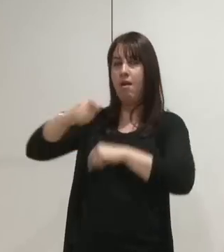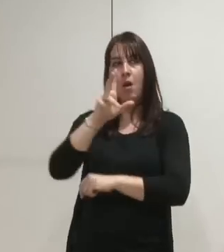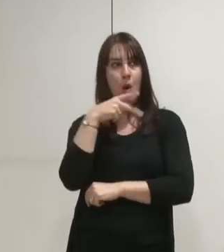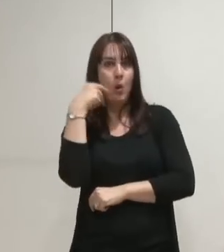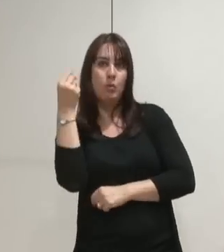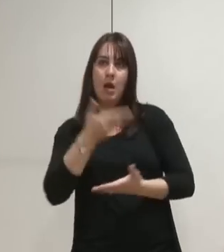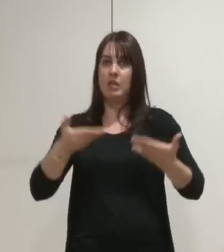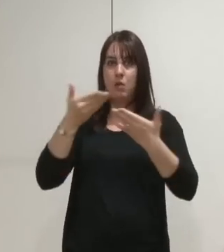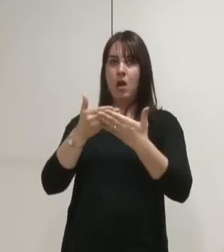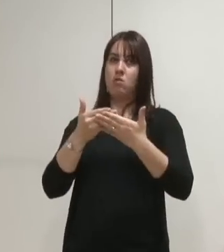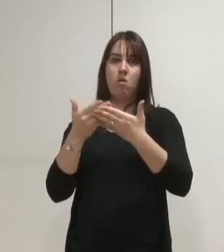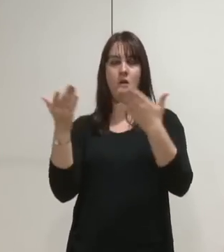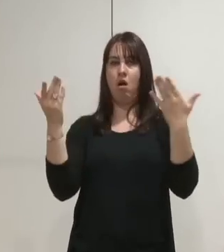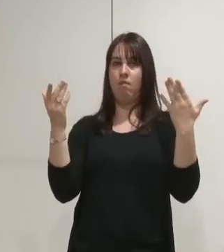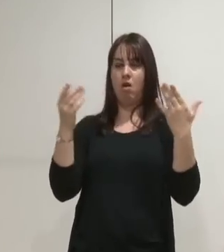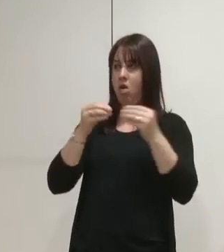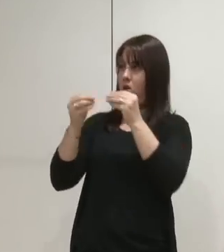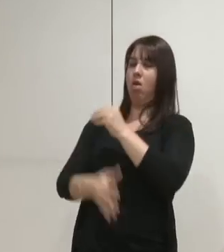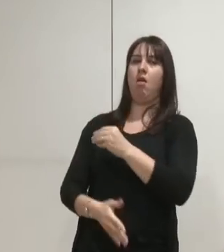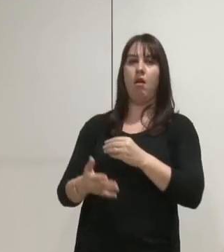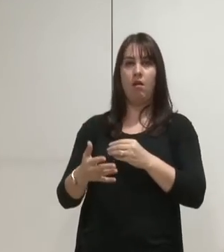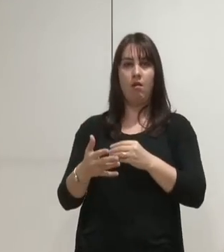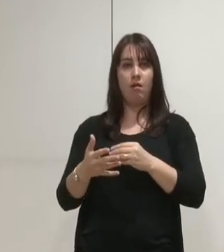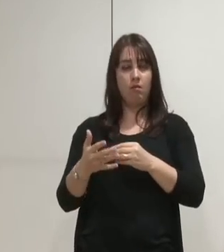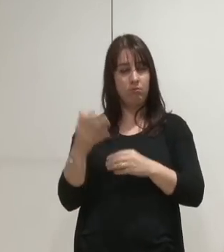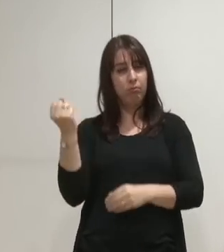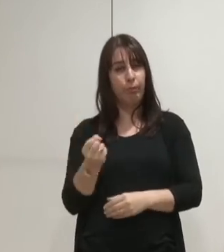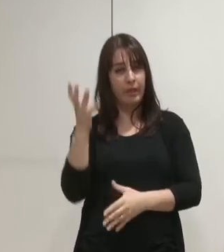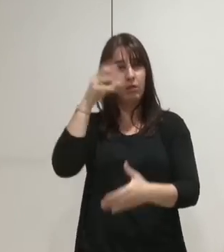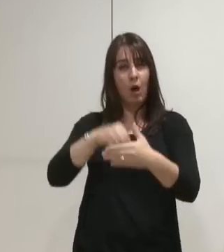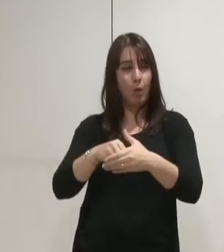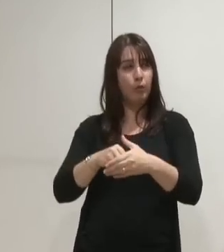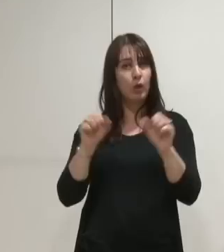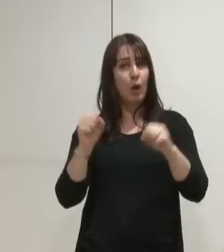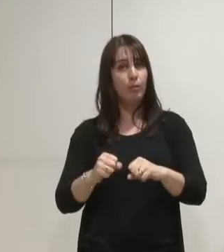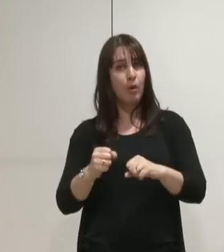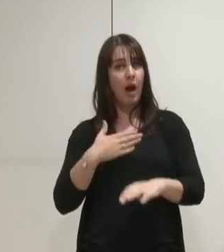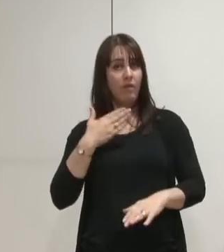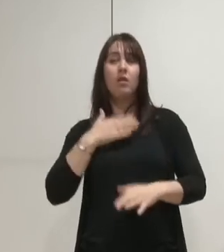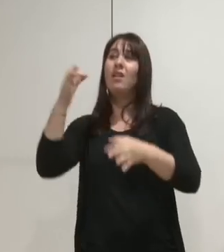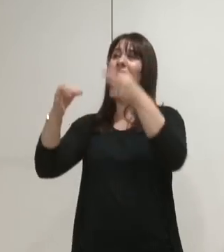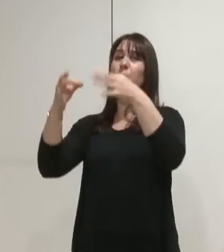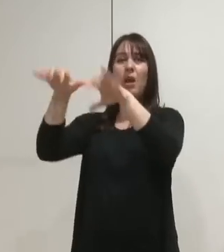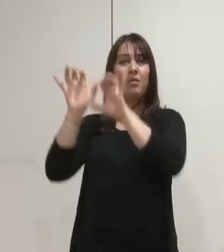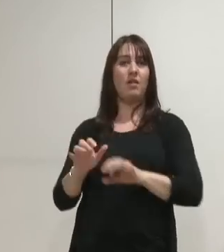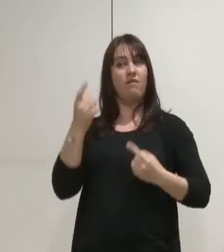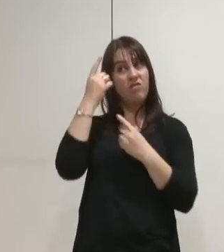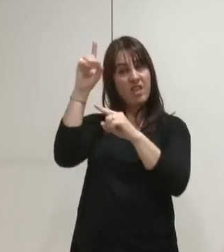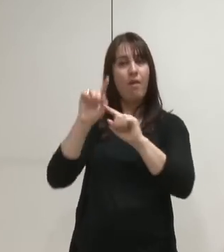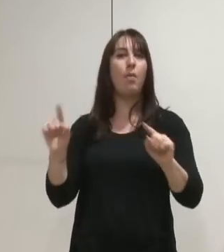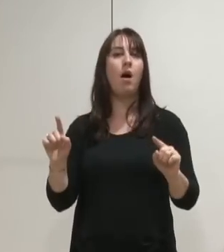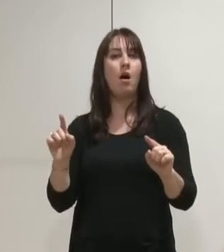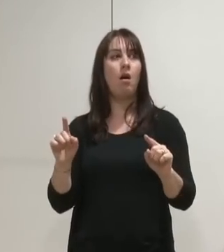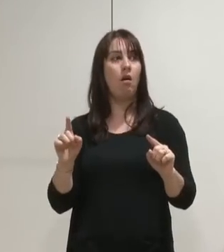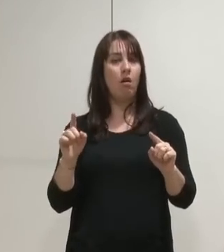la situation quit à sacrifier les intérêts de la ville en ne la défendant pas devant le tribunal administratif et quitte à